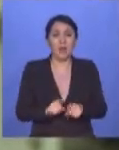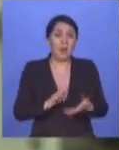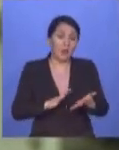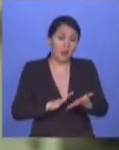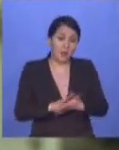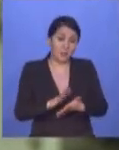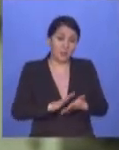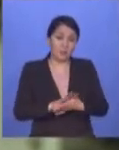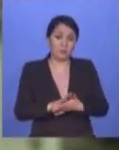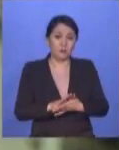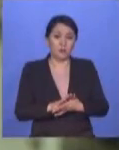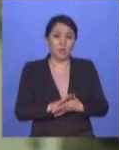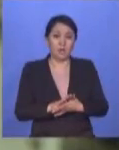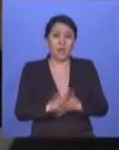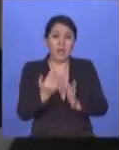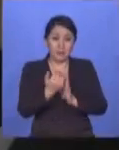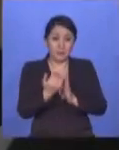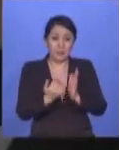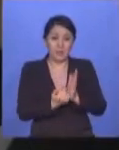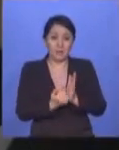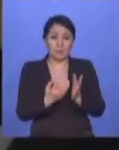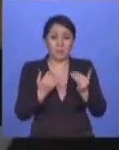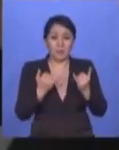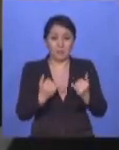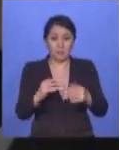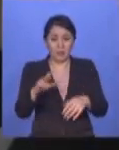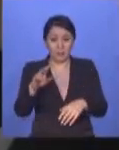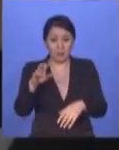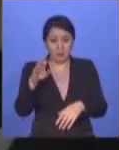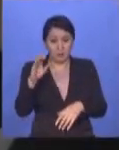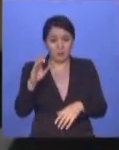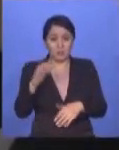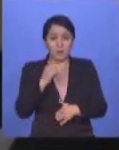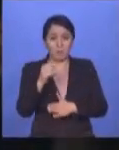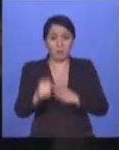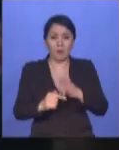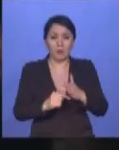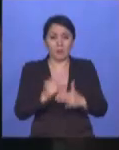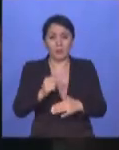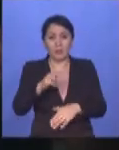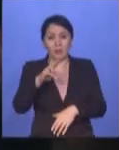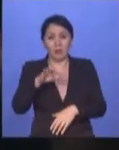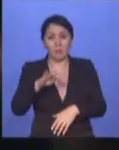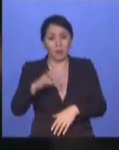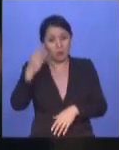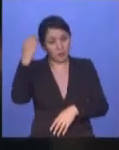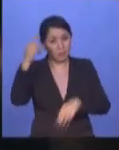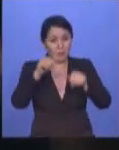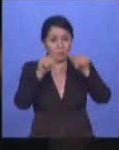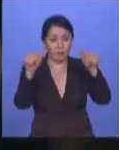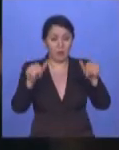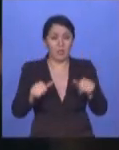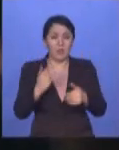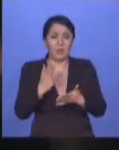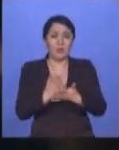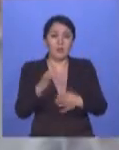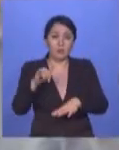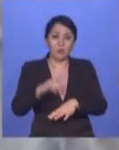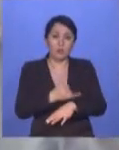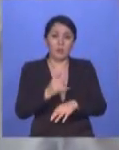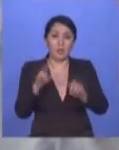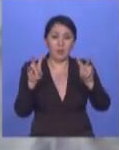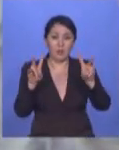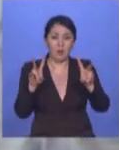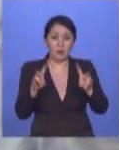журнал беттерінде мақалалар болу керек. Бүгінде еліміздің бір қатар қалаларында Пушкинге арналған ескерткіш мүсіндер бар. Көшелерге есімі